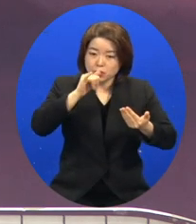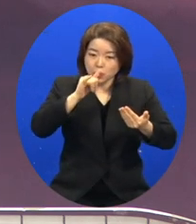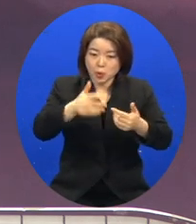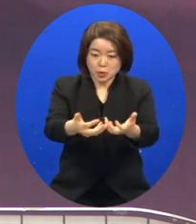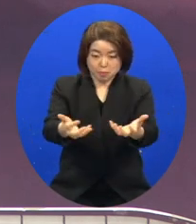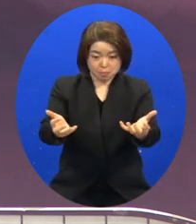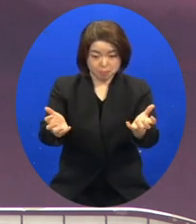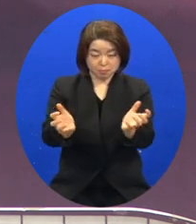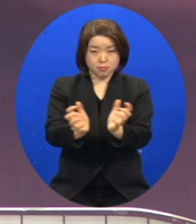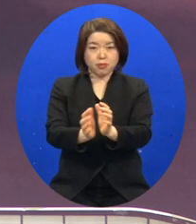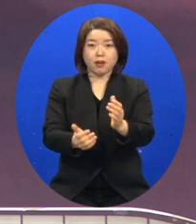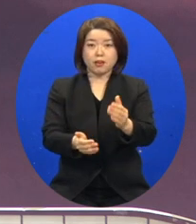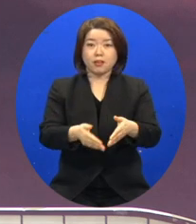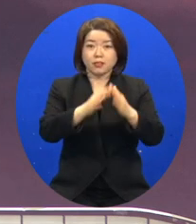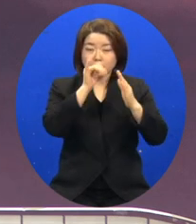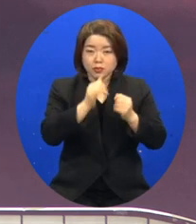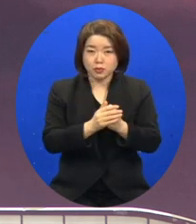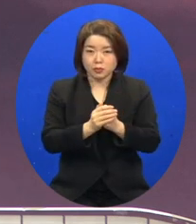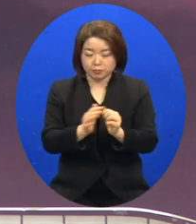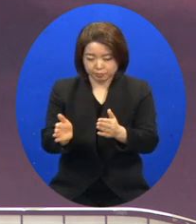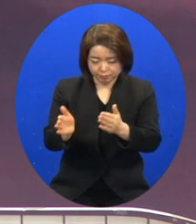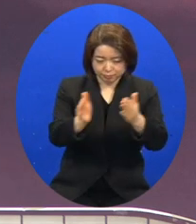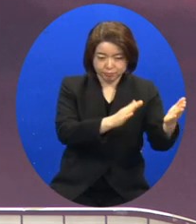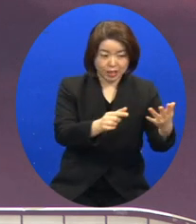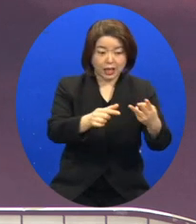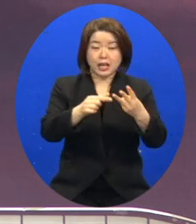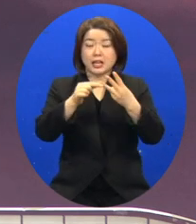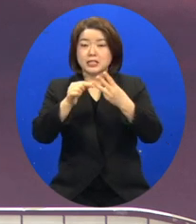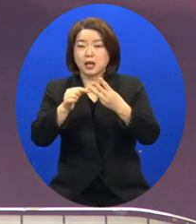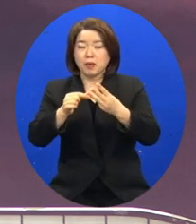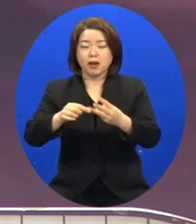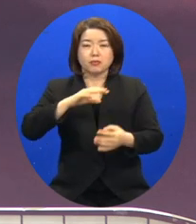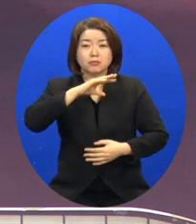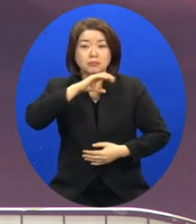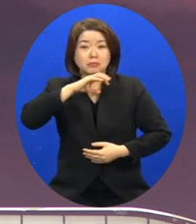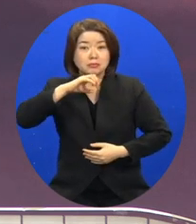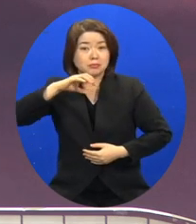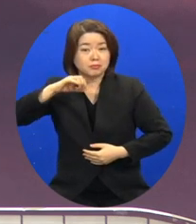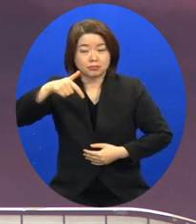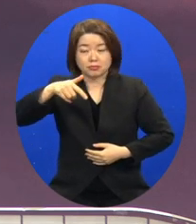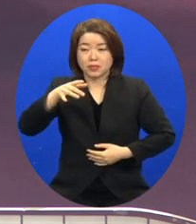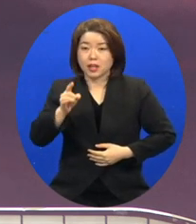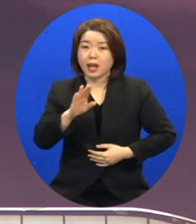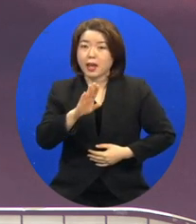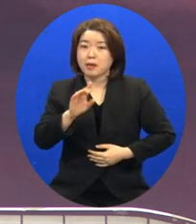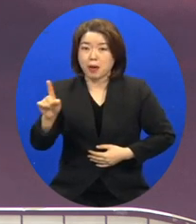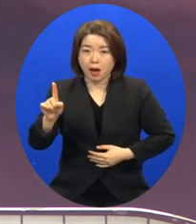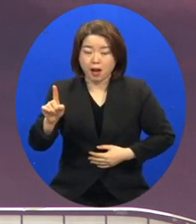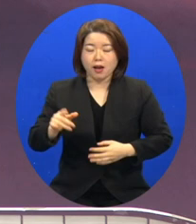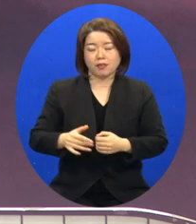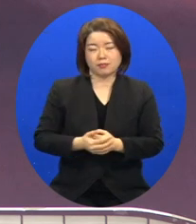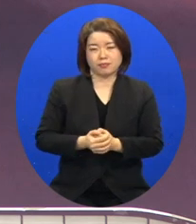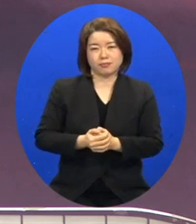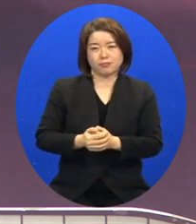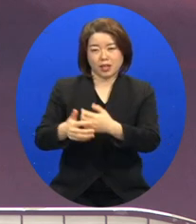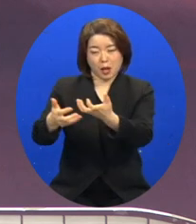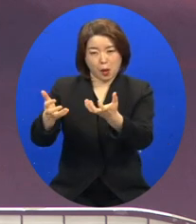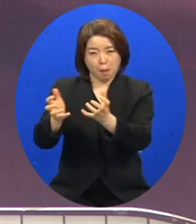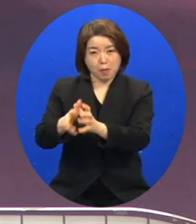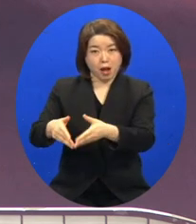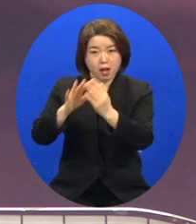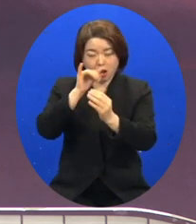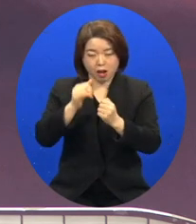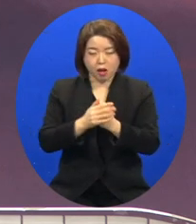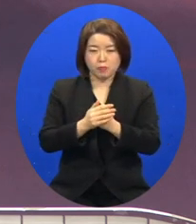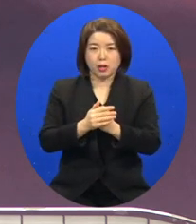근데 갑자기 갭 아파 가 나옵니다 베드로 파 고린도 교회의 그보다 먼저